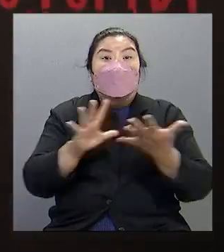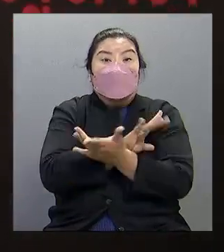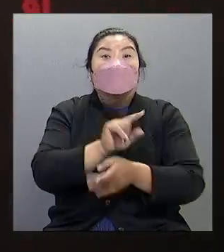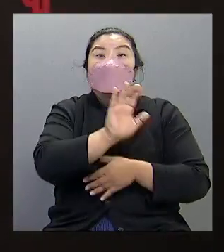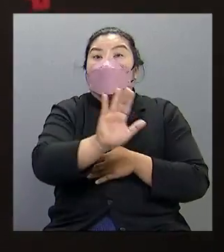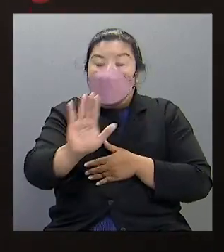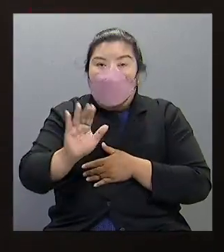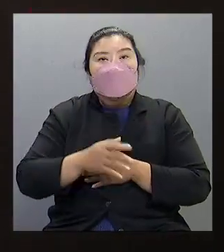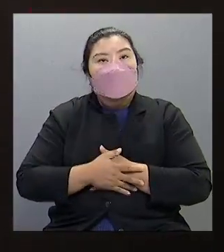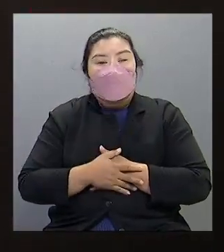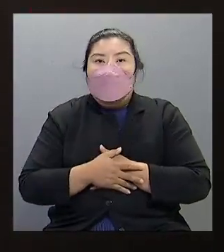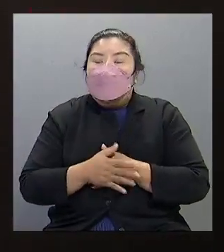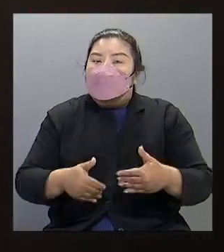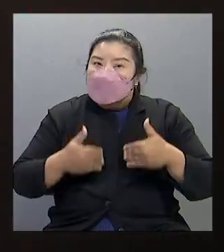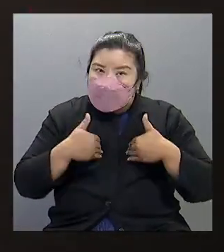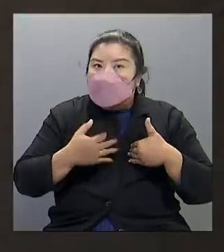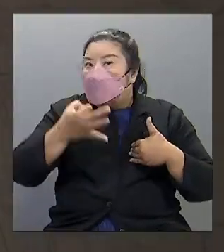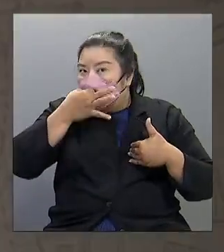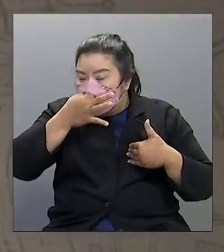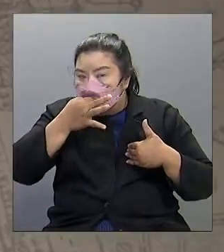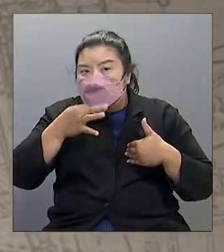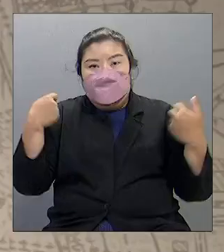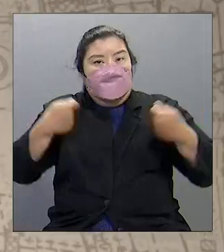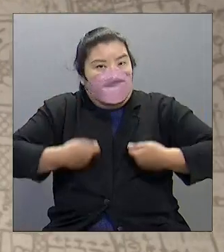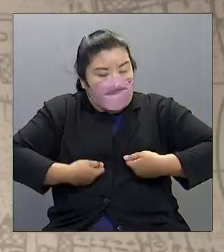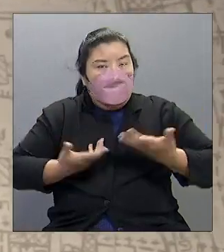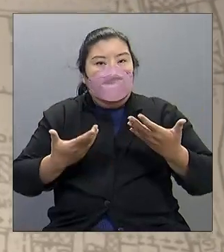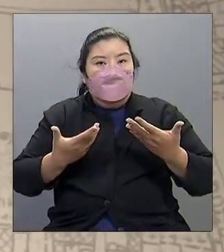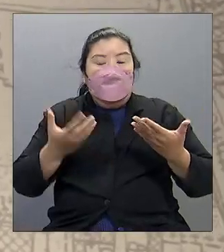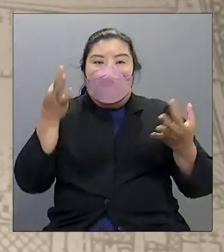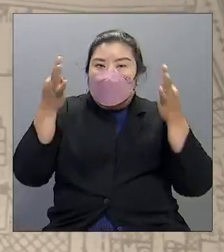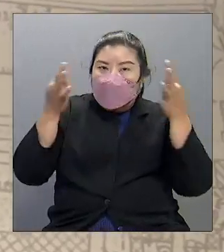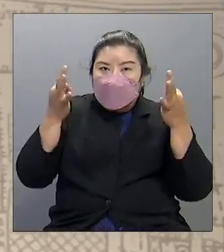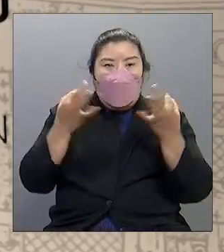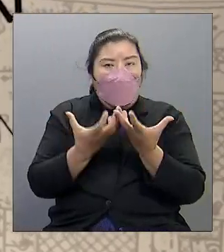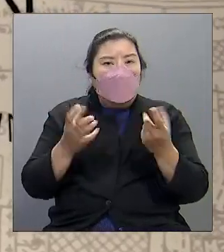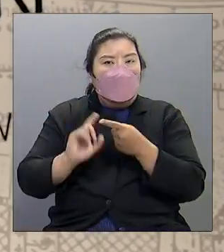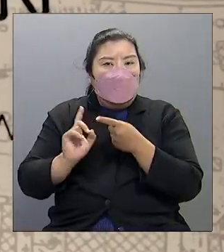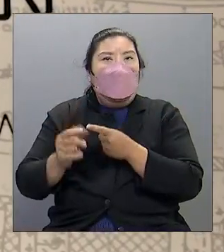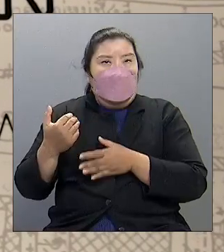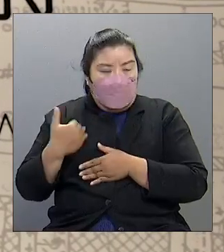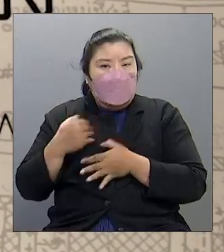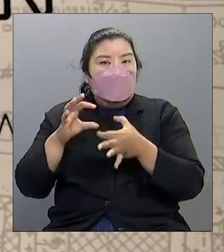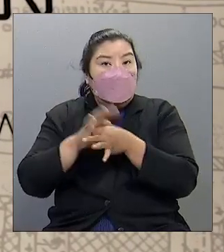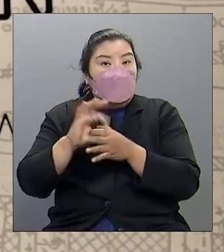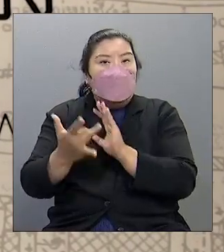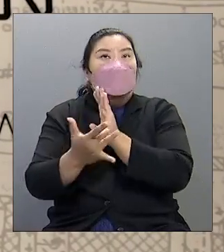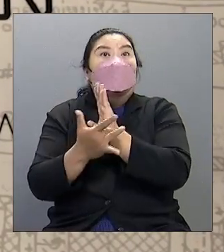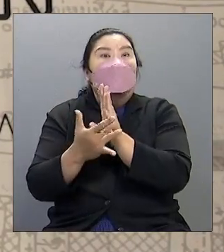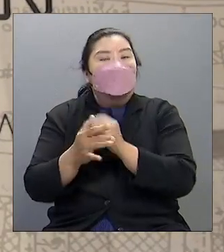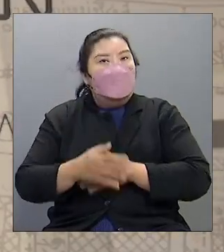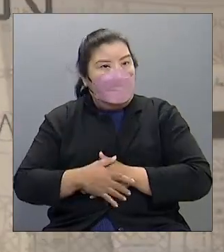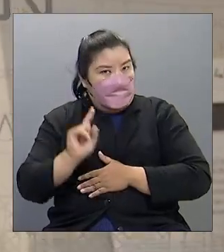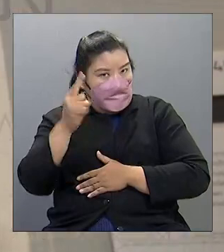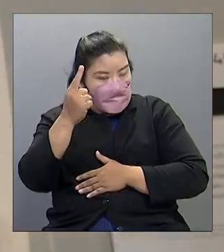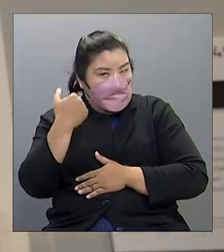ีพ ที่อยู่อาศัย อาหาร กิน เครื่องแต่งกายแล้วก็เครื่องประดับพาเนอรากันนะคะผ่านทางเทคโลยีการนำเสนอที่ทนสมยแล้วก